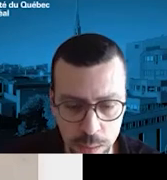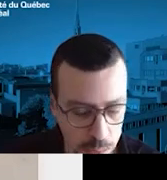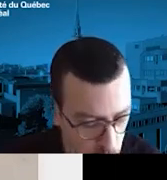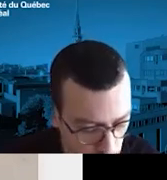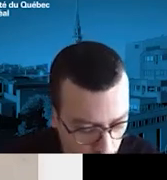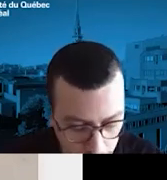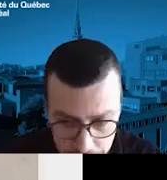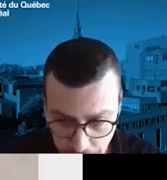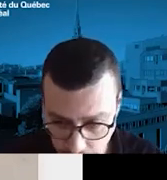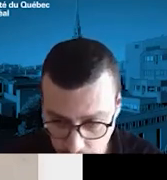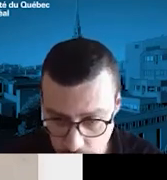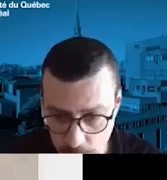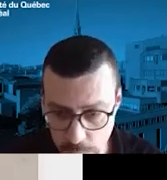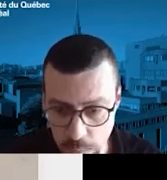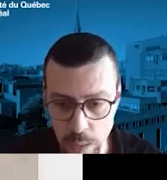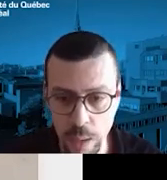citoyenneté culturelle